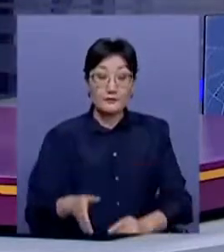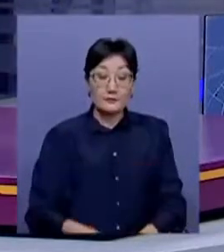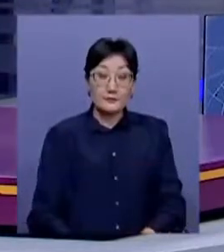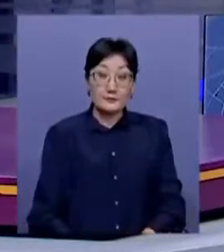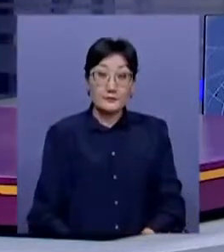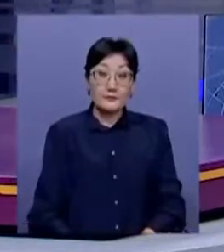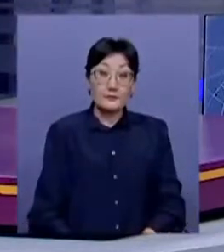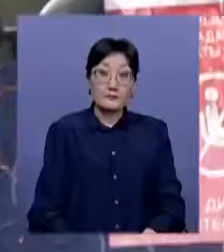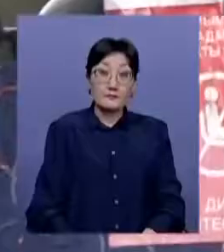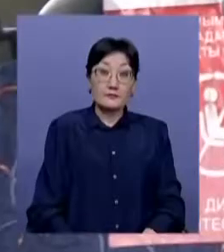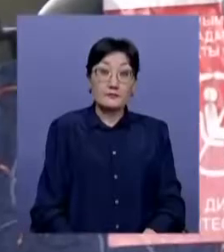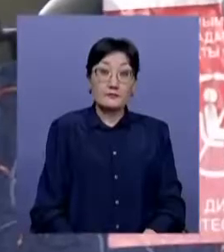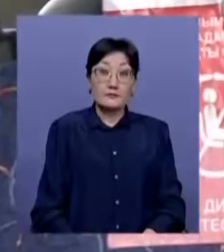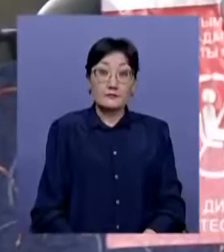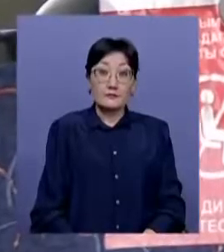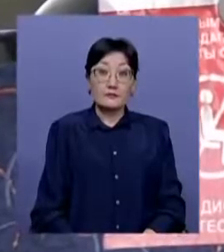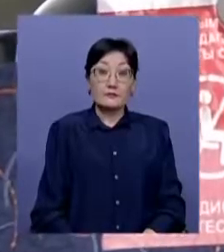тарқатсын.